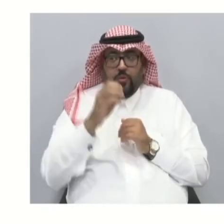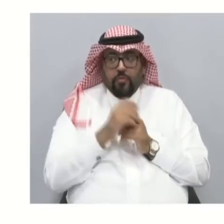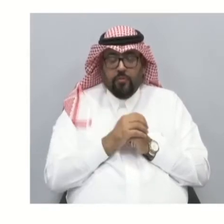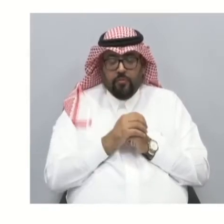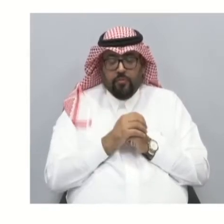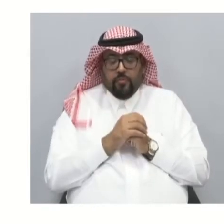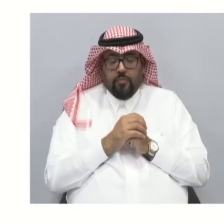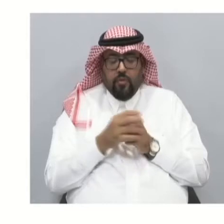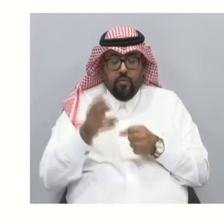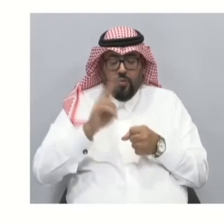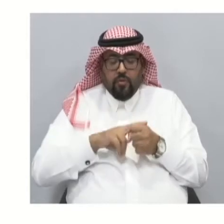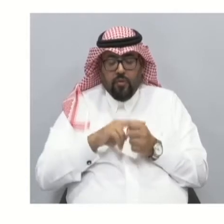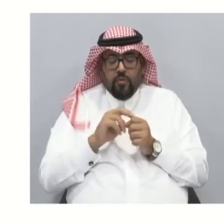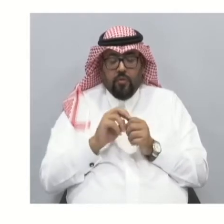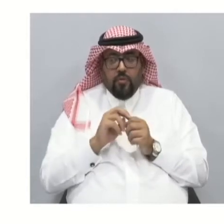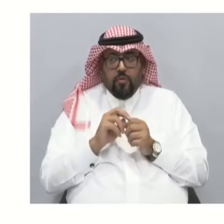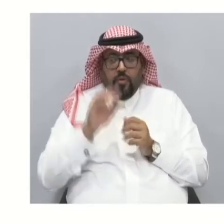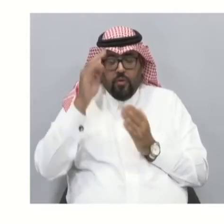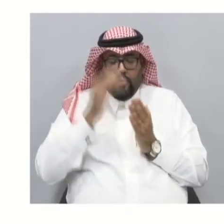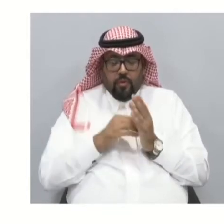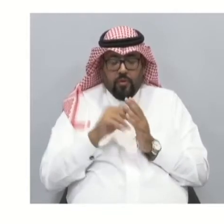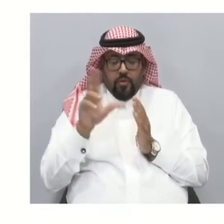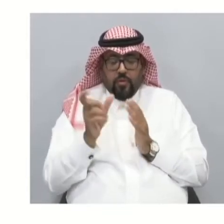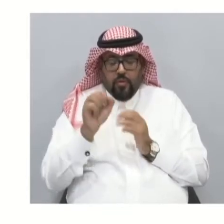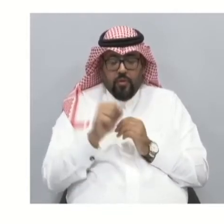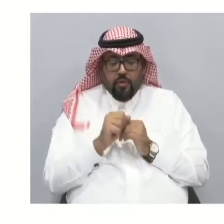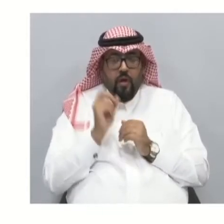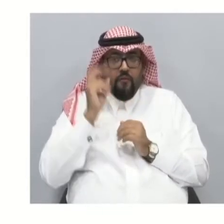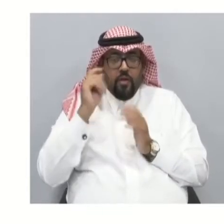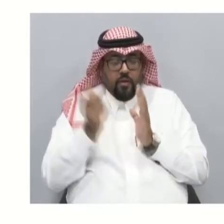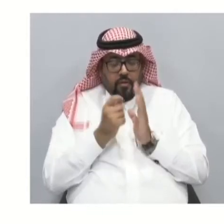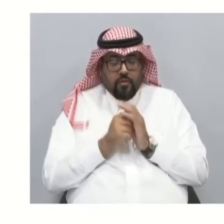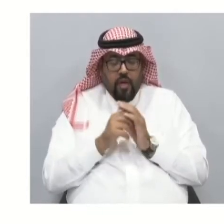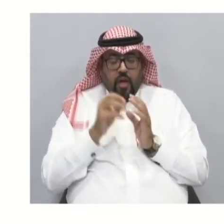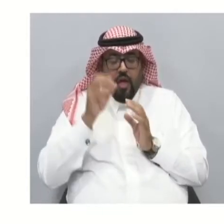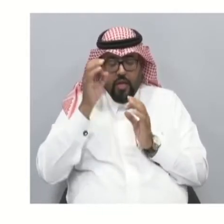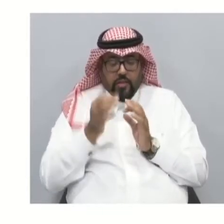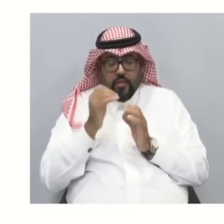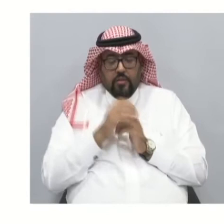هي مراجعة الموضوع بين قوسين النص، أم هي كتابة الفكرة الرئيسة؟